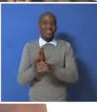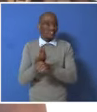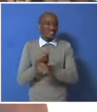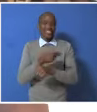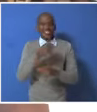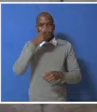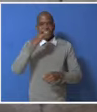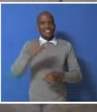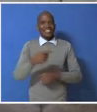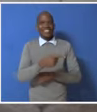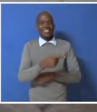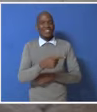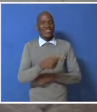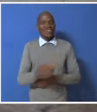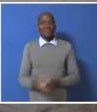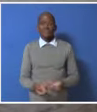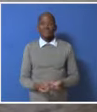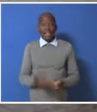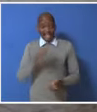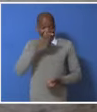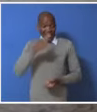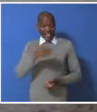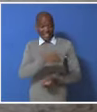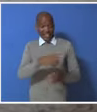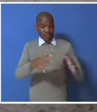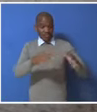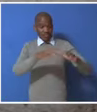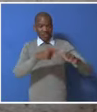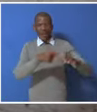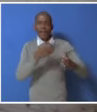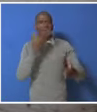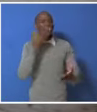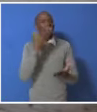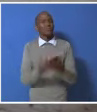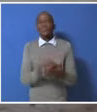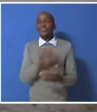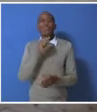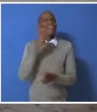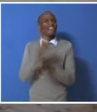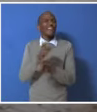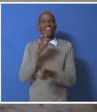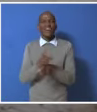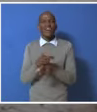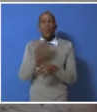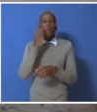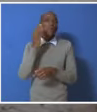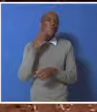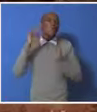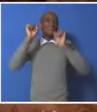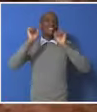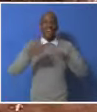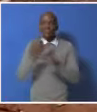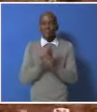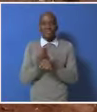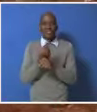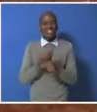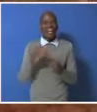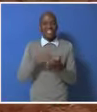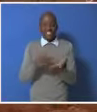re siame. Ga e dingalo tota ebile ka siama thata le ko magaeng hela thata ke solela gore ebile ka